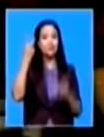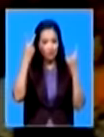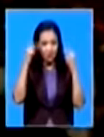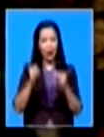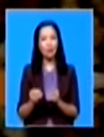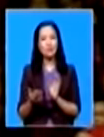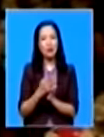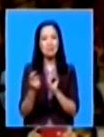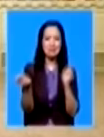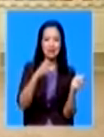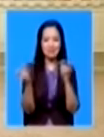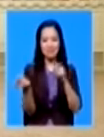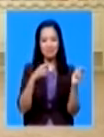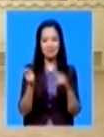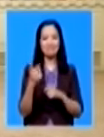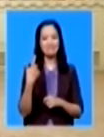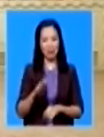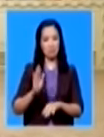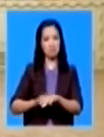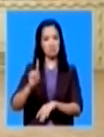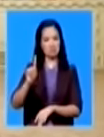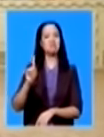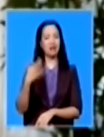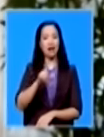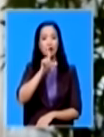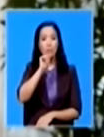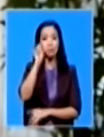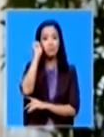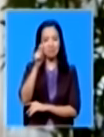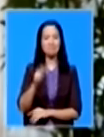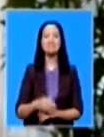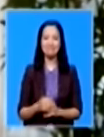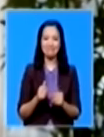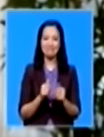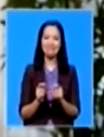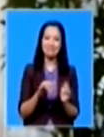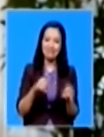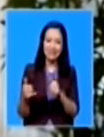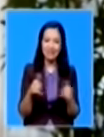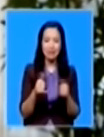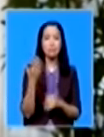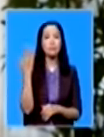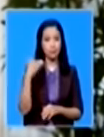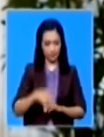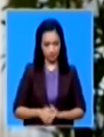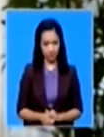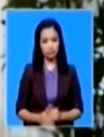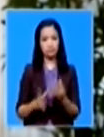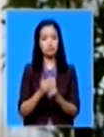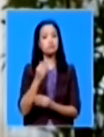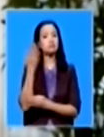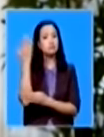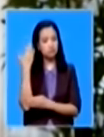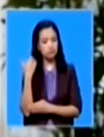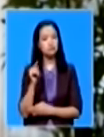มตีแบดมินตันกับน้องเมย์ตอนนี้เป็นมือวางอันดับหนึ่งของโลกแล้วนะคะท่านคะยังเป็นทางการนะคะมาถึงอีกหนึ่งเรื่องที่เพิ่งเกิดขึ้นเมื่อสัปดาห์ที่ผ่านมาแล้วก็เ